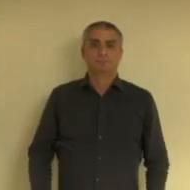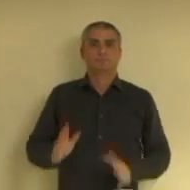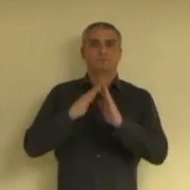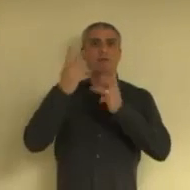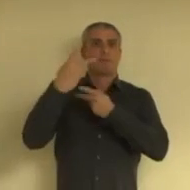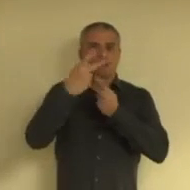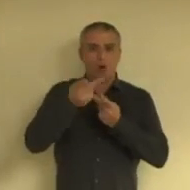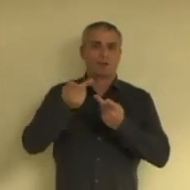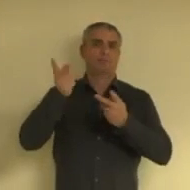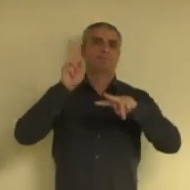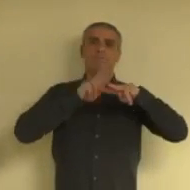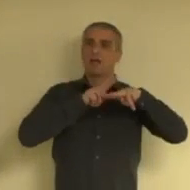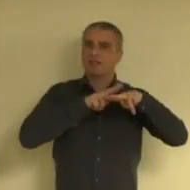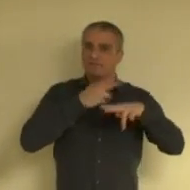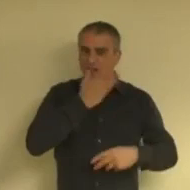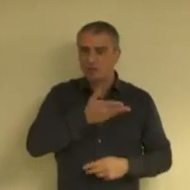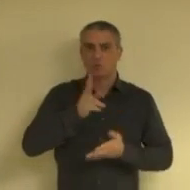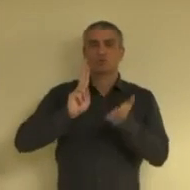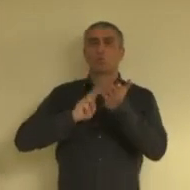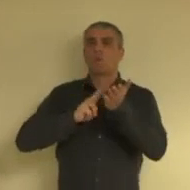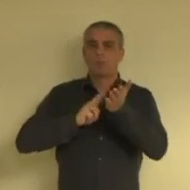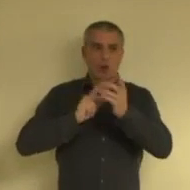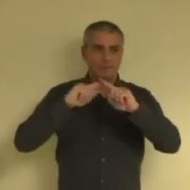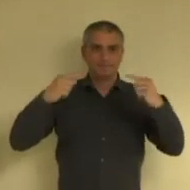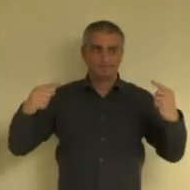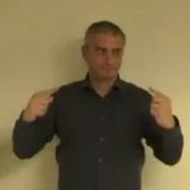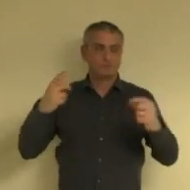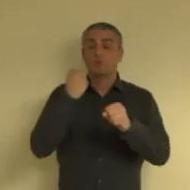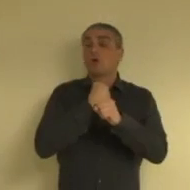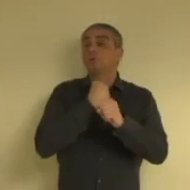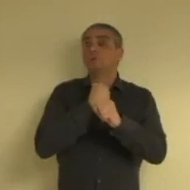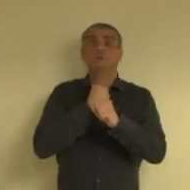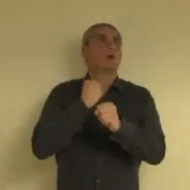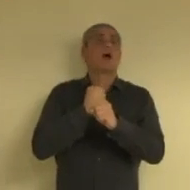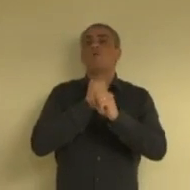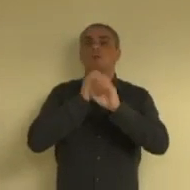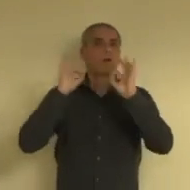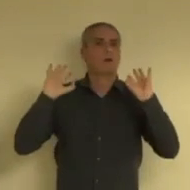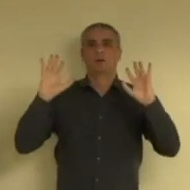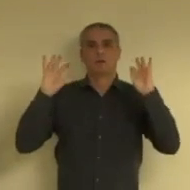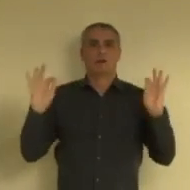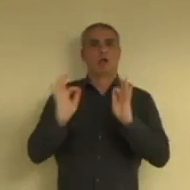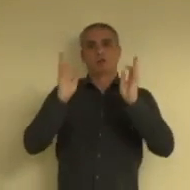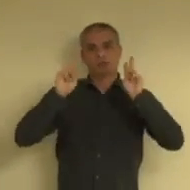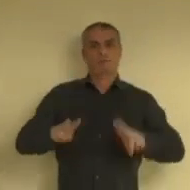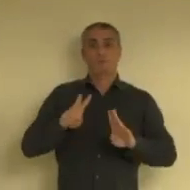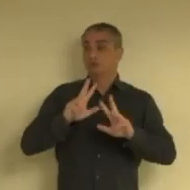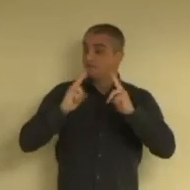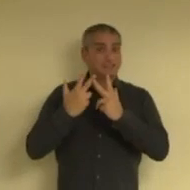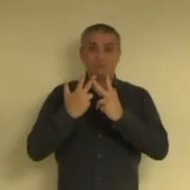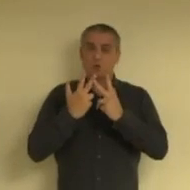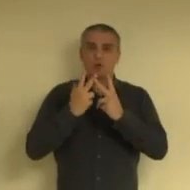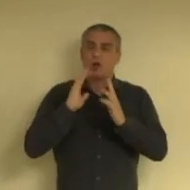בתי חולים, מד"א, קופת חולים. הם עושים עבודות קודש, והציבור אפילו